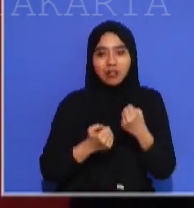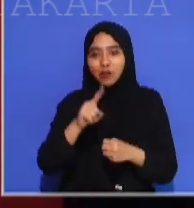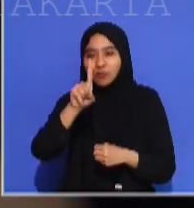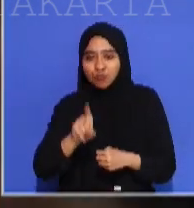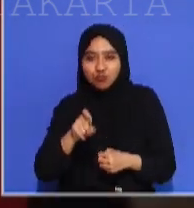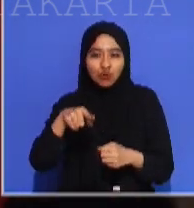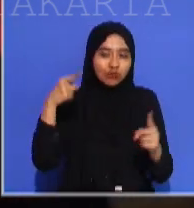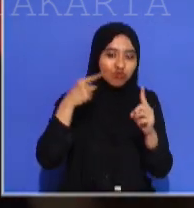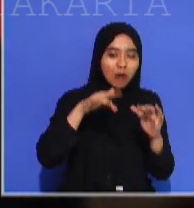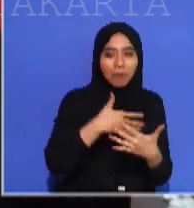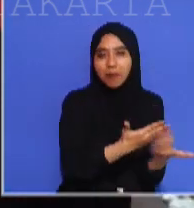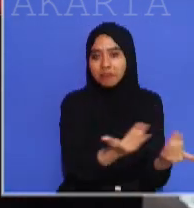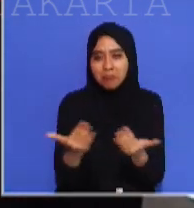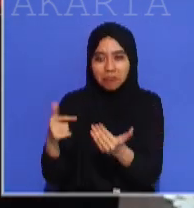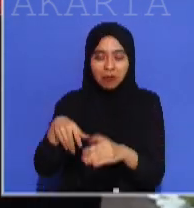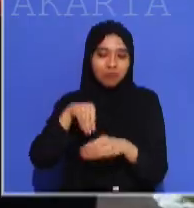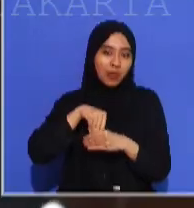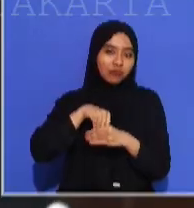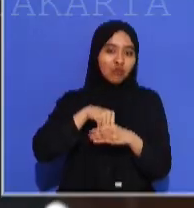menjaring aspirasi masyarakat DIY.